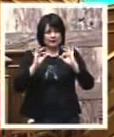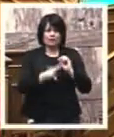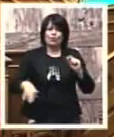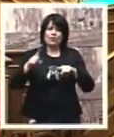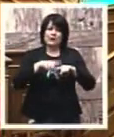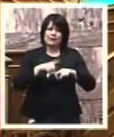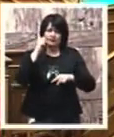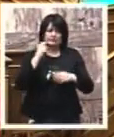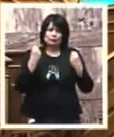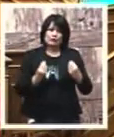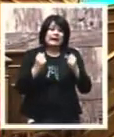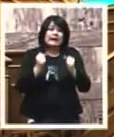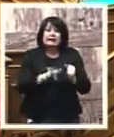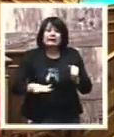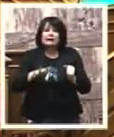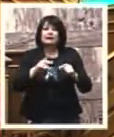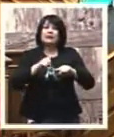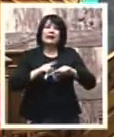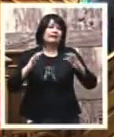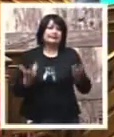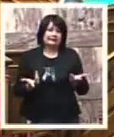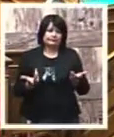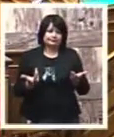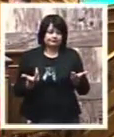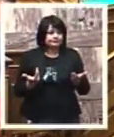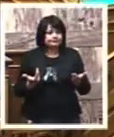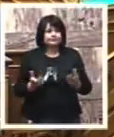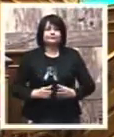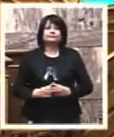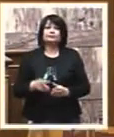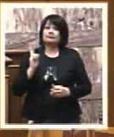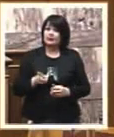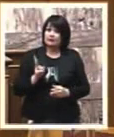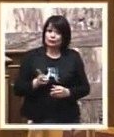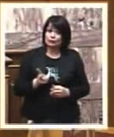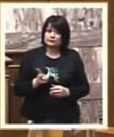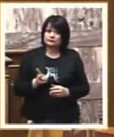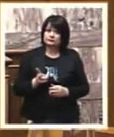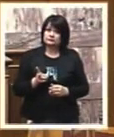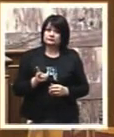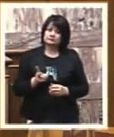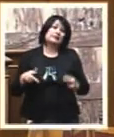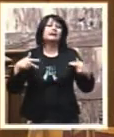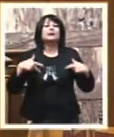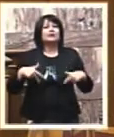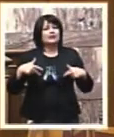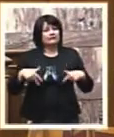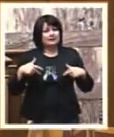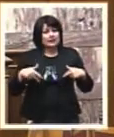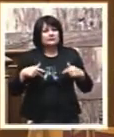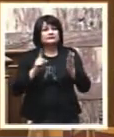γνωρίζουν πολύ καλά την κατάσταση στην οποία βρέθηκε η Ελλάδα, τους κινδύνους που αυτή η κυβέρνηση κλήθηκε